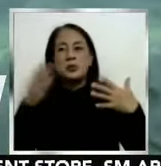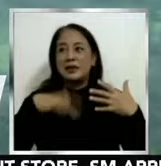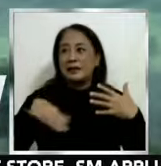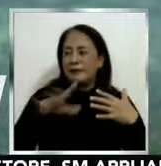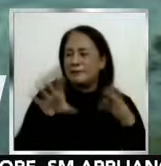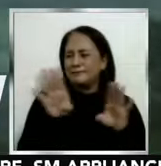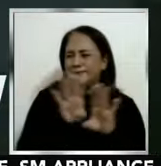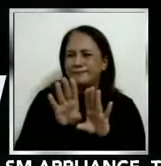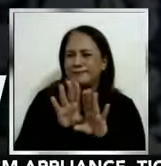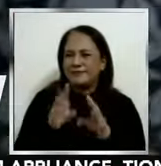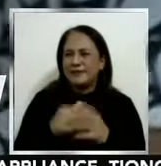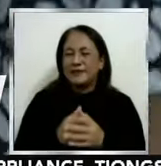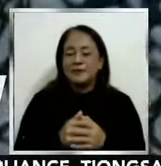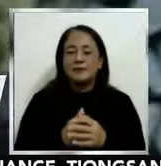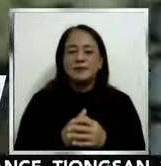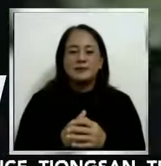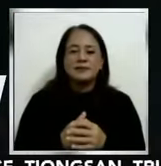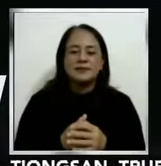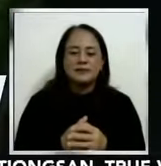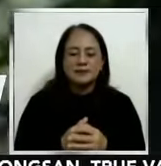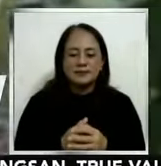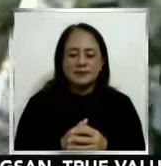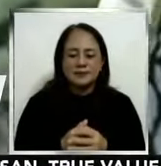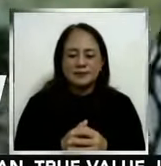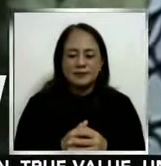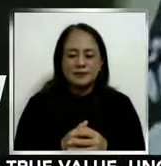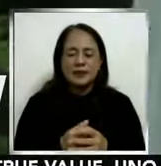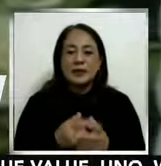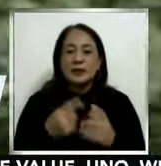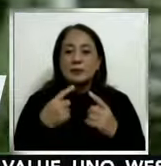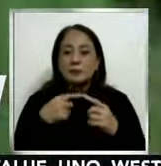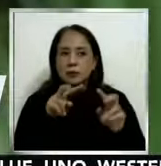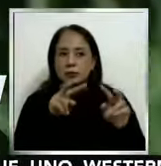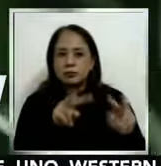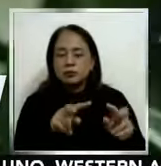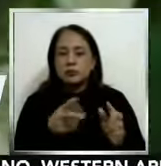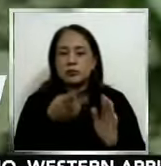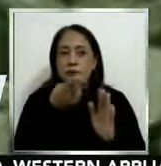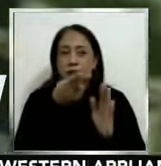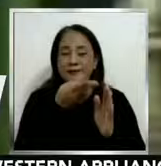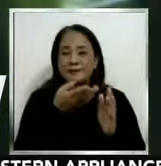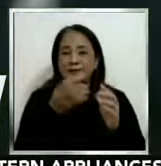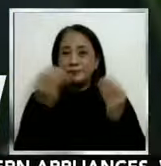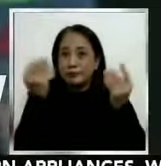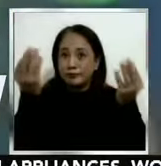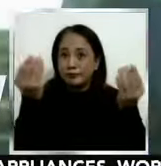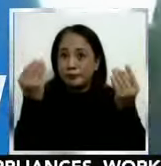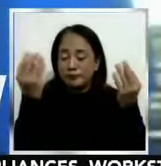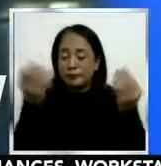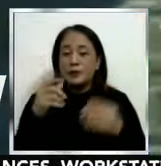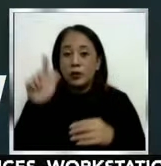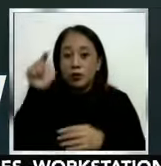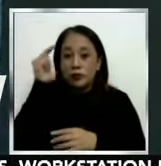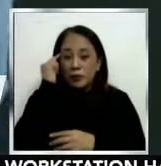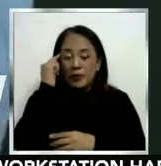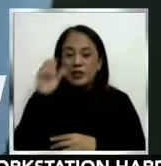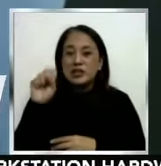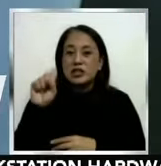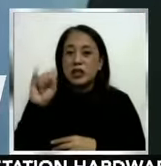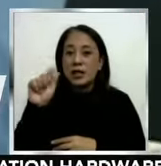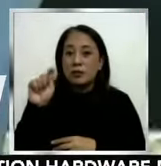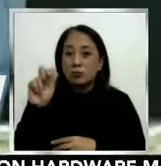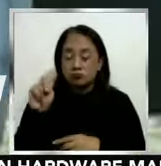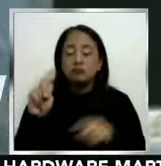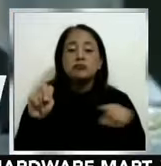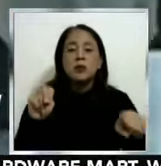malamig na klima. Sa public viewing naman ng labi ng gobernador sa bayan ng Shiaton, personal na nakiramay sa pamilya de